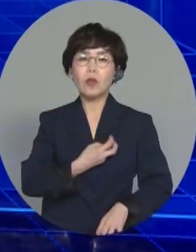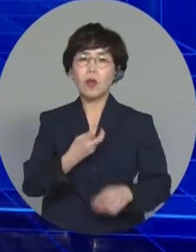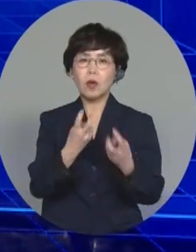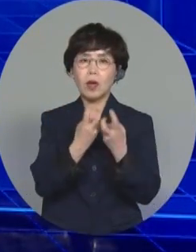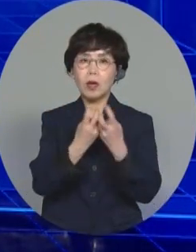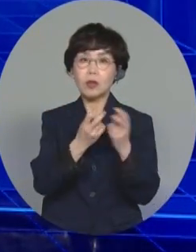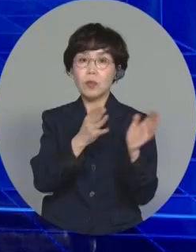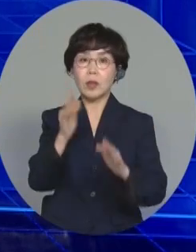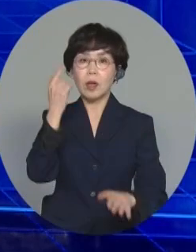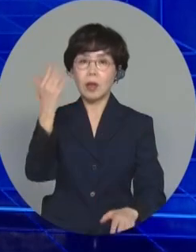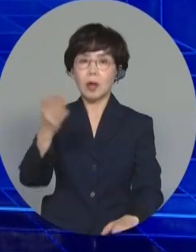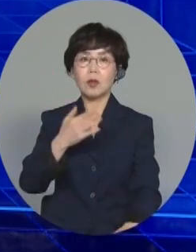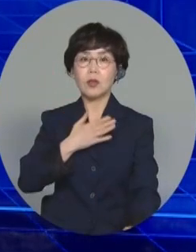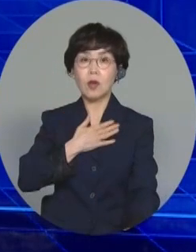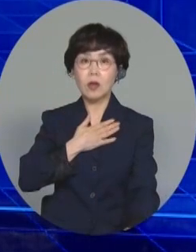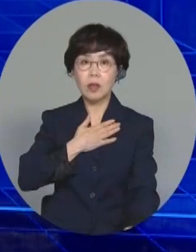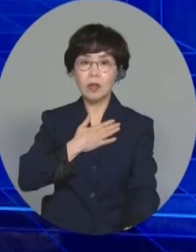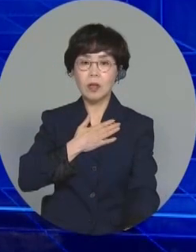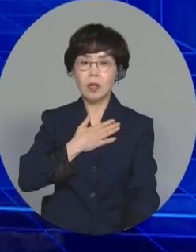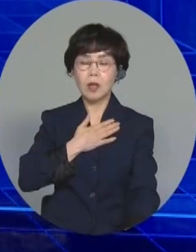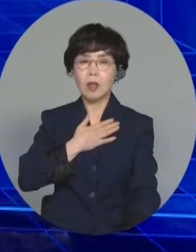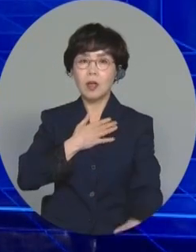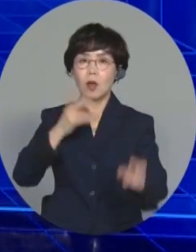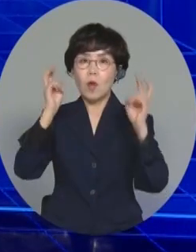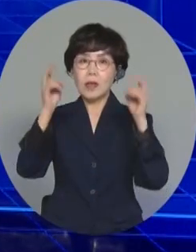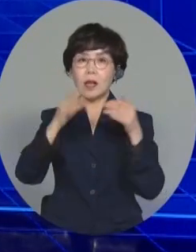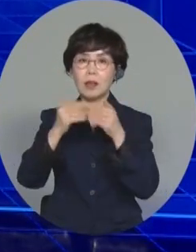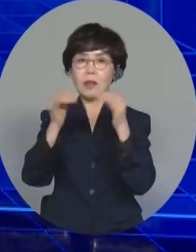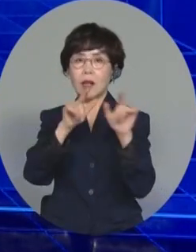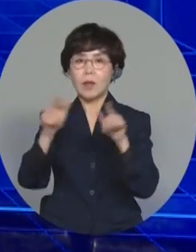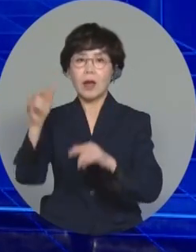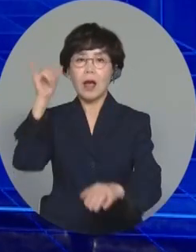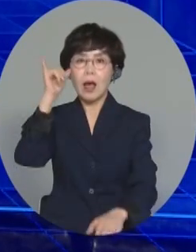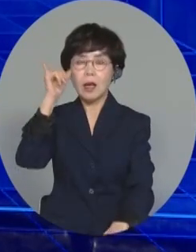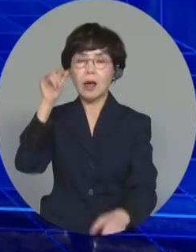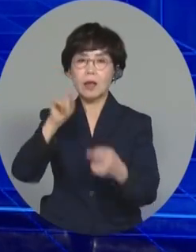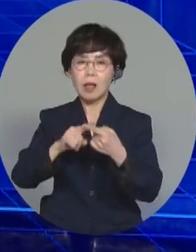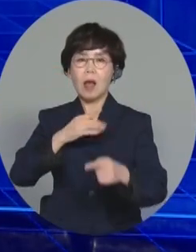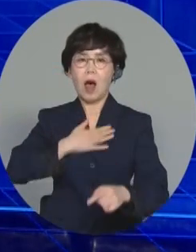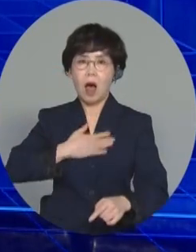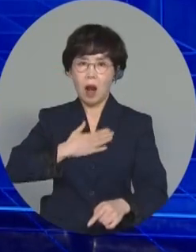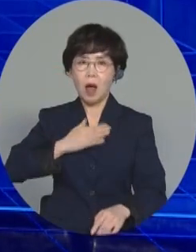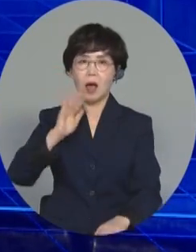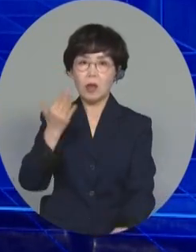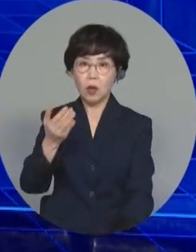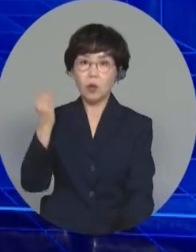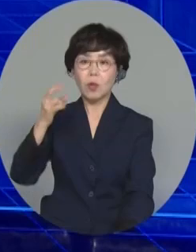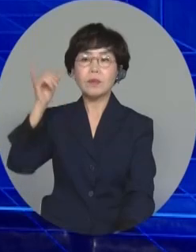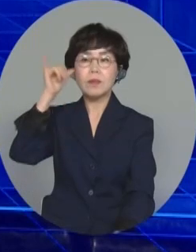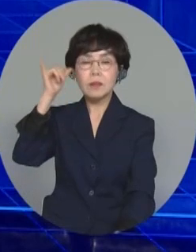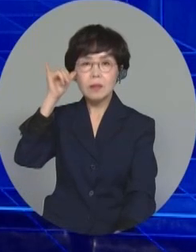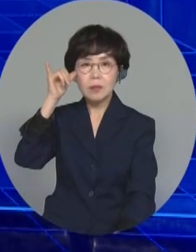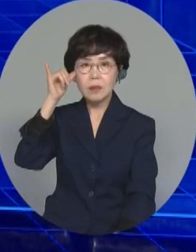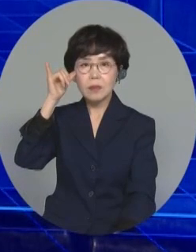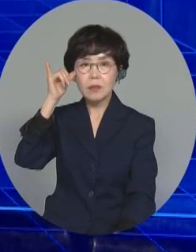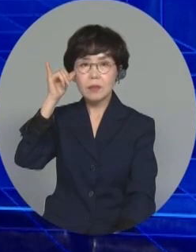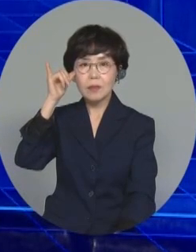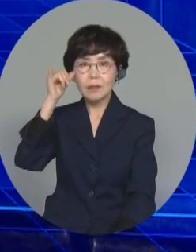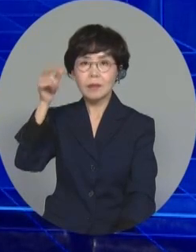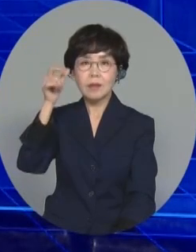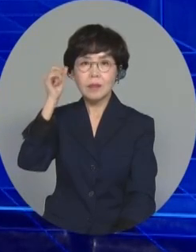있어야 할까요? 저는 업계 리더들에게는 AI에 대해서 알고 있을 뿐만 아니라 AI